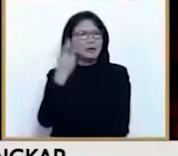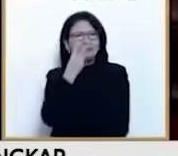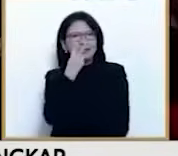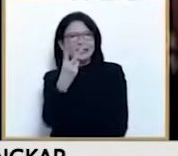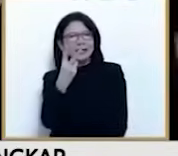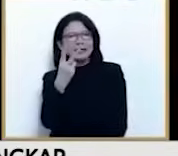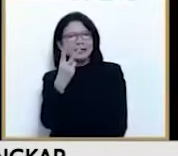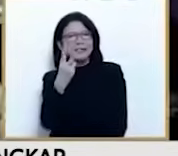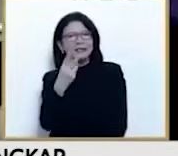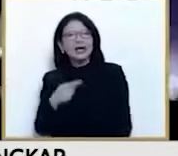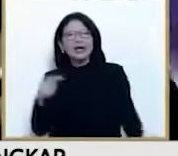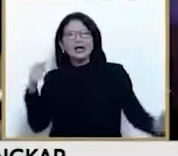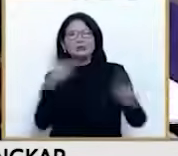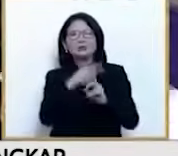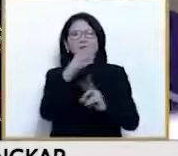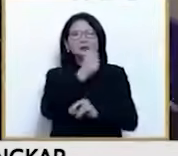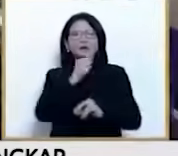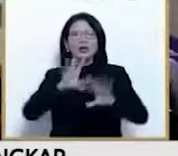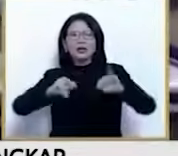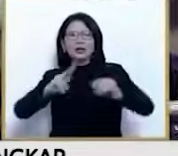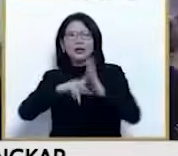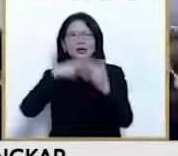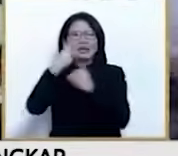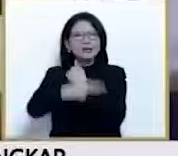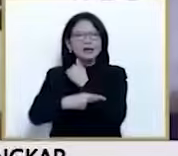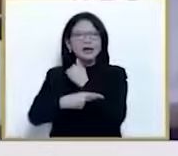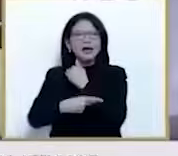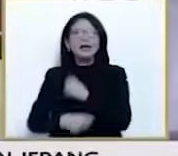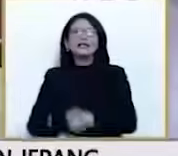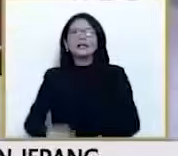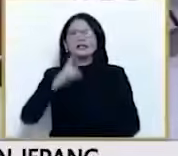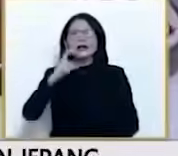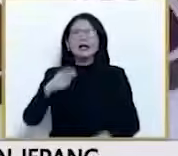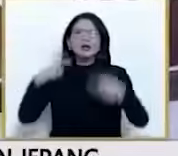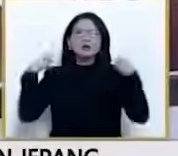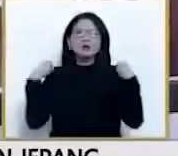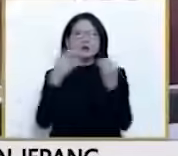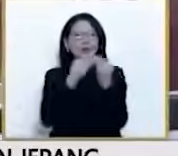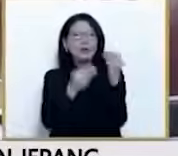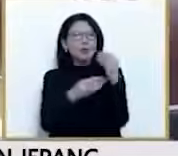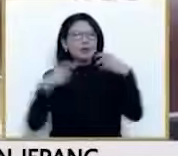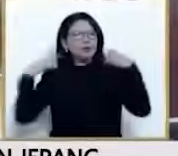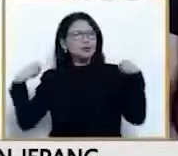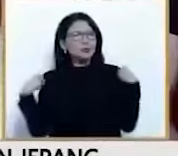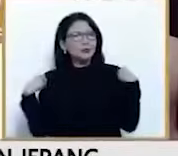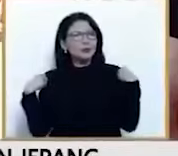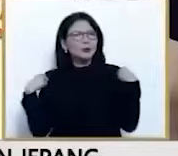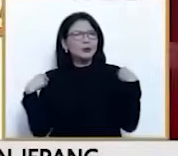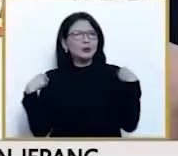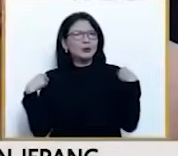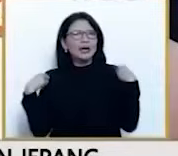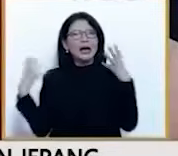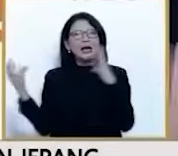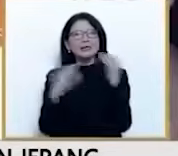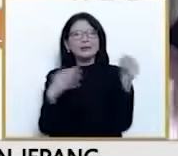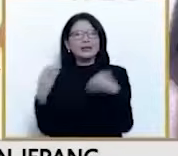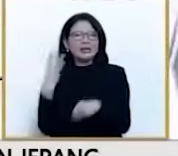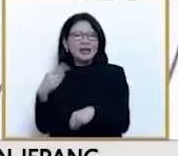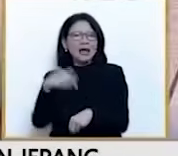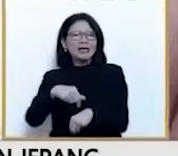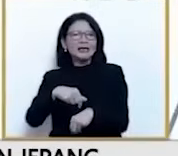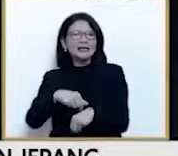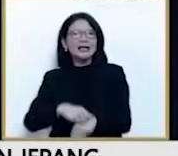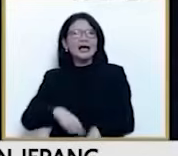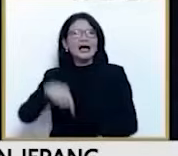menyaksikan visi misi dan gagasan serta program unggulan dari para calon gubernur dan calon wakil gubernur dalam debat ketiga ini. Dan